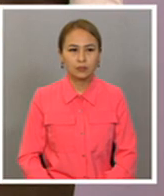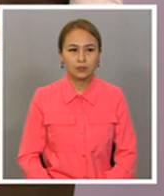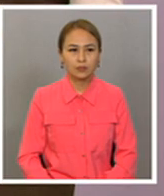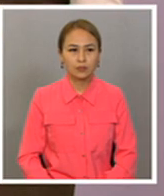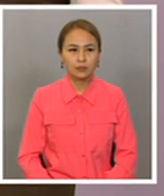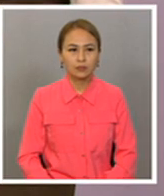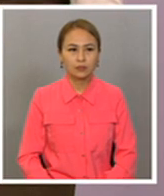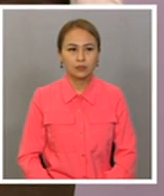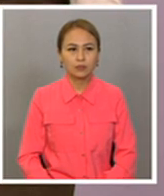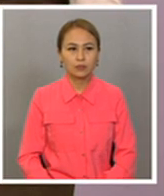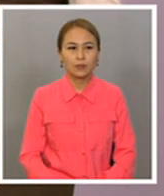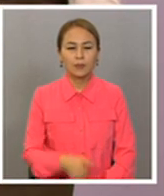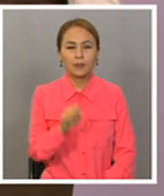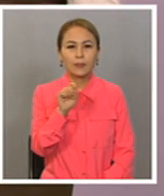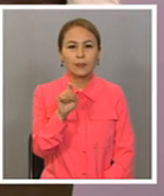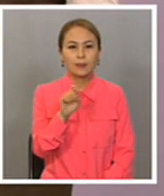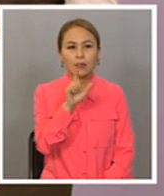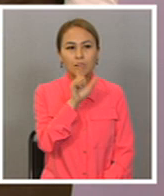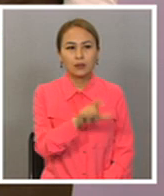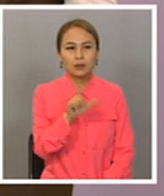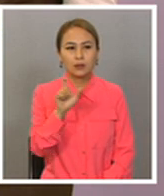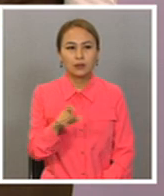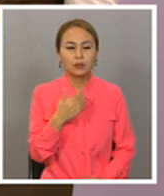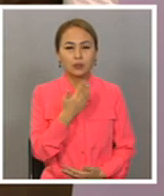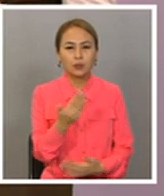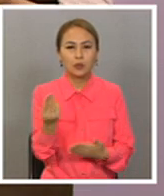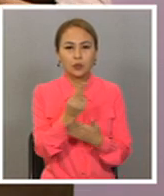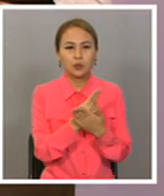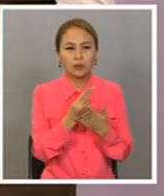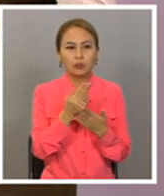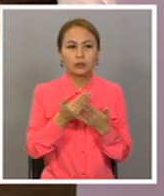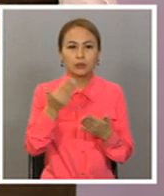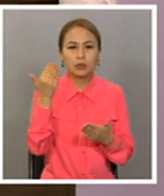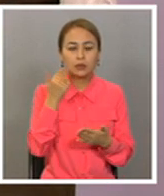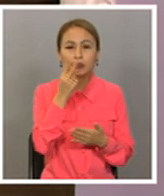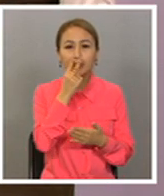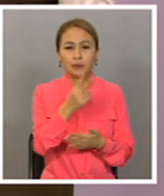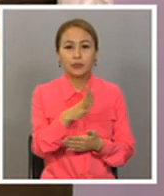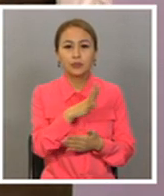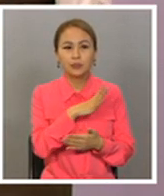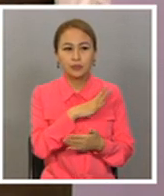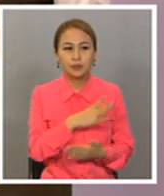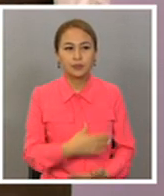Балалар алтын адам. Бұл суретті бұрын көріп бедіңдер.